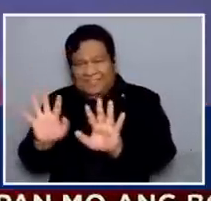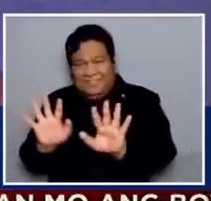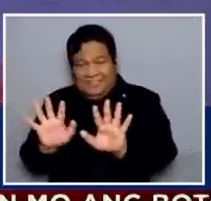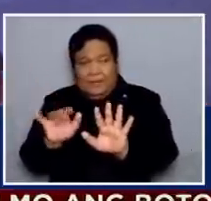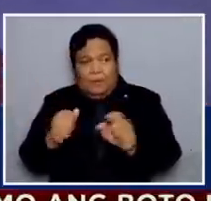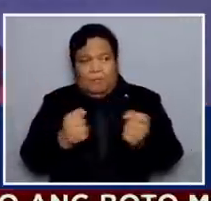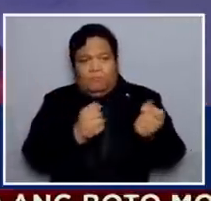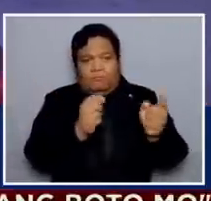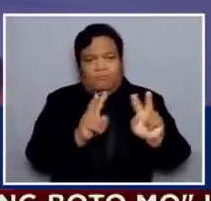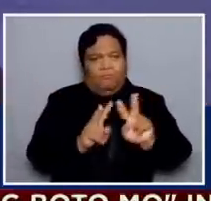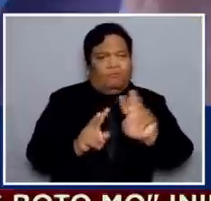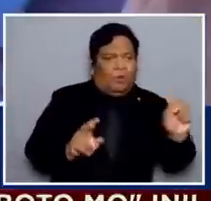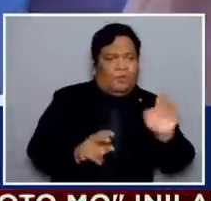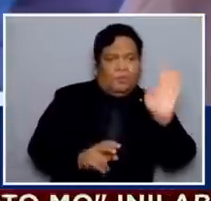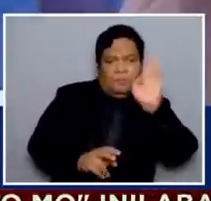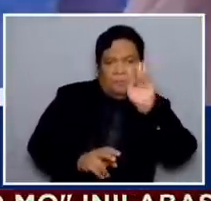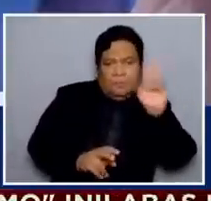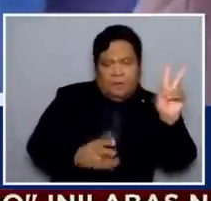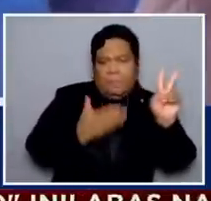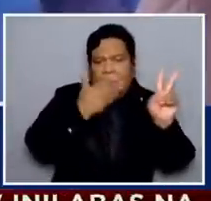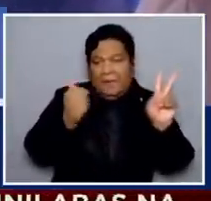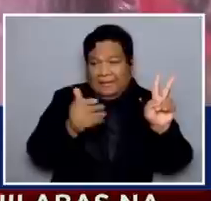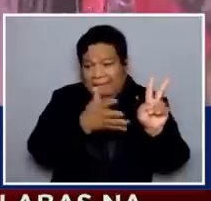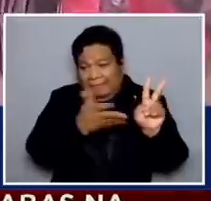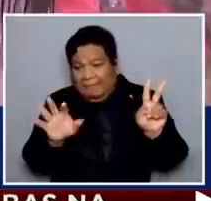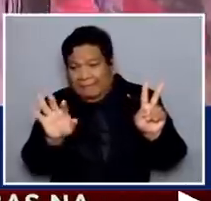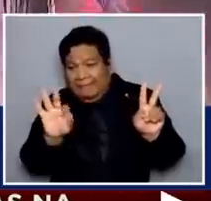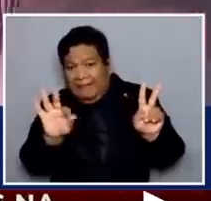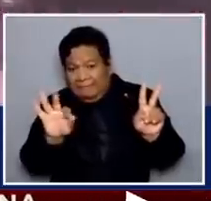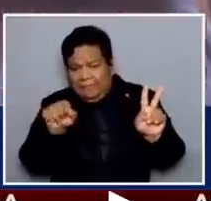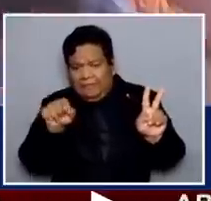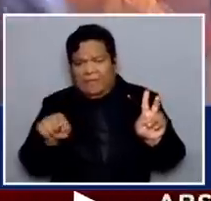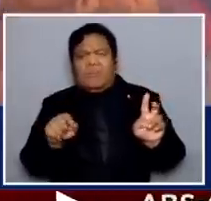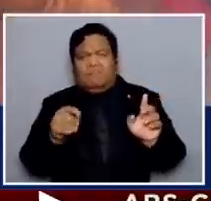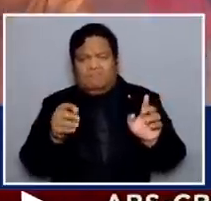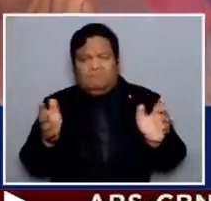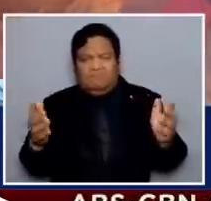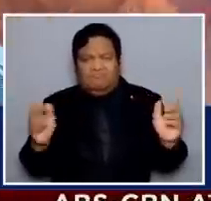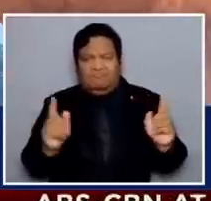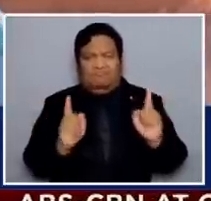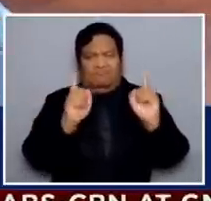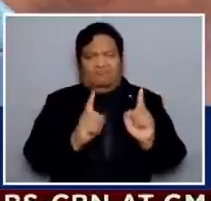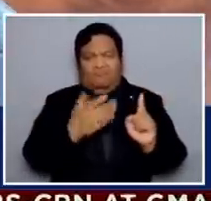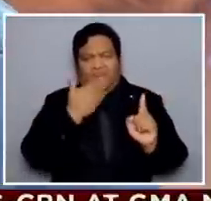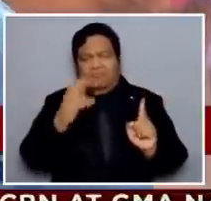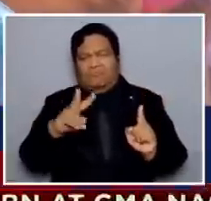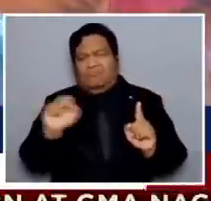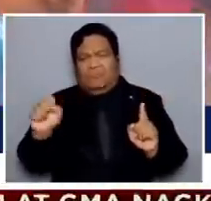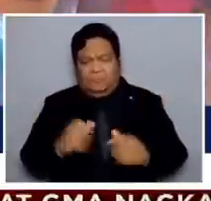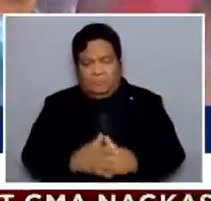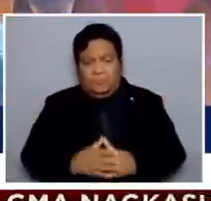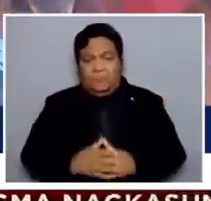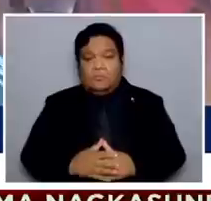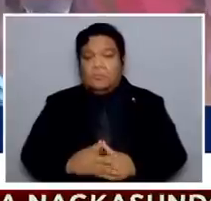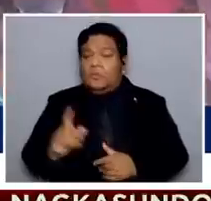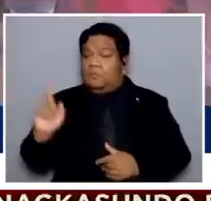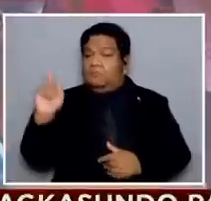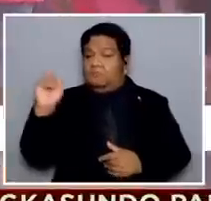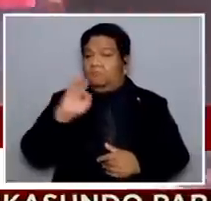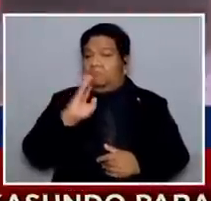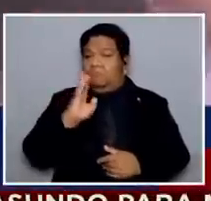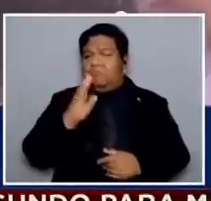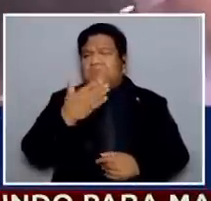frontrunner na si dating Senador Bongbong Marcos Jr. Maganda rin yun kasi lalo na talaga naman ang karapat-dapat